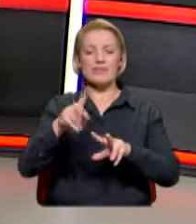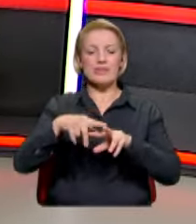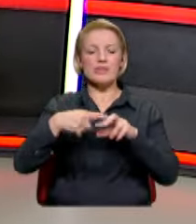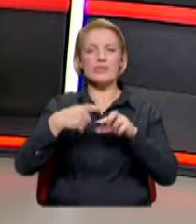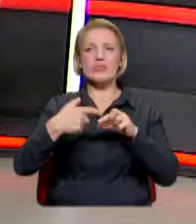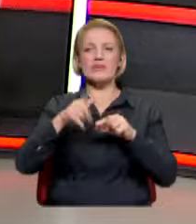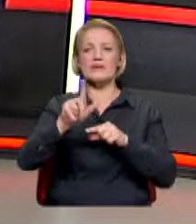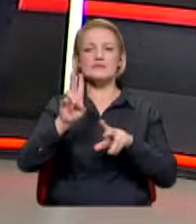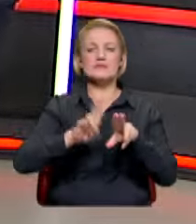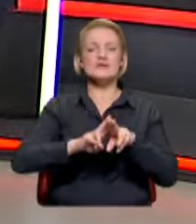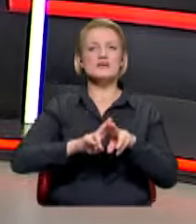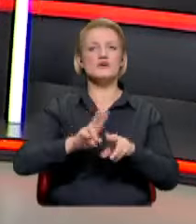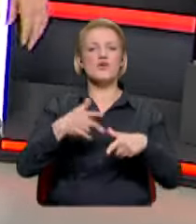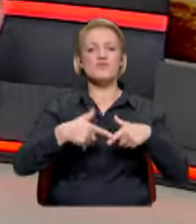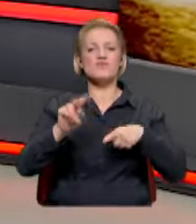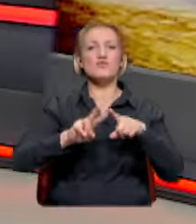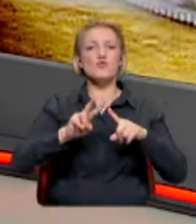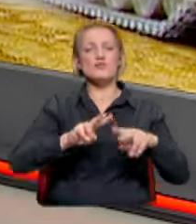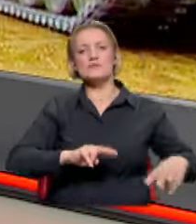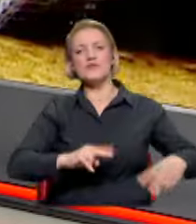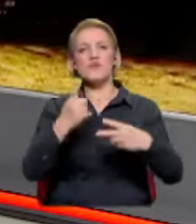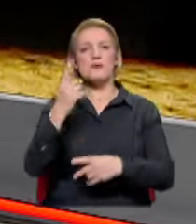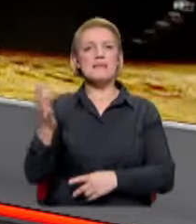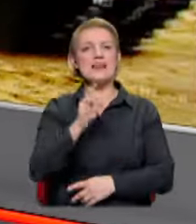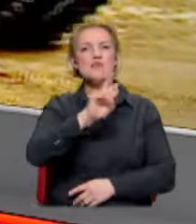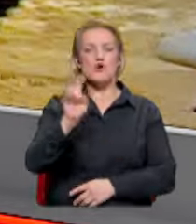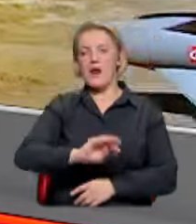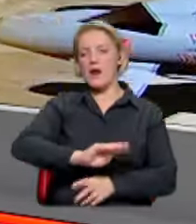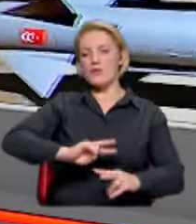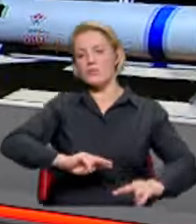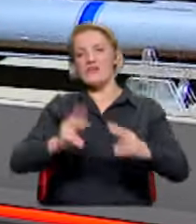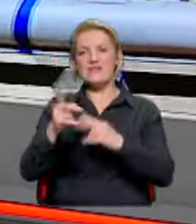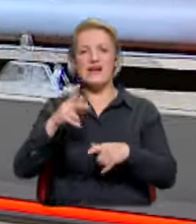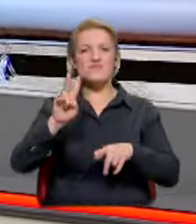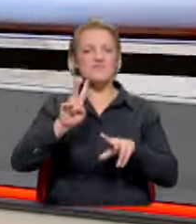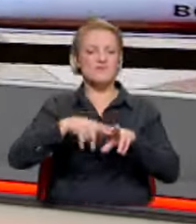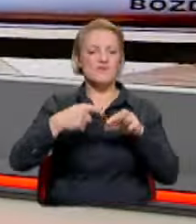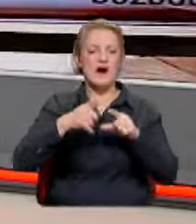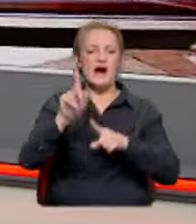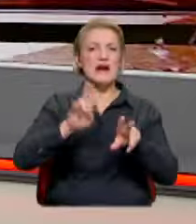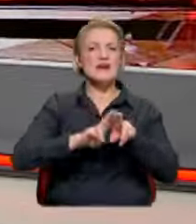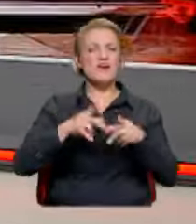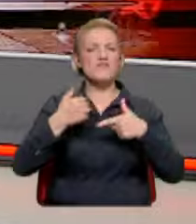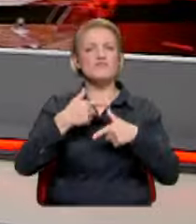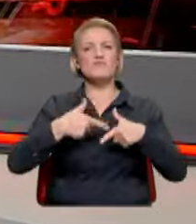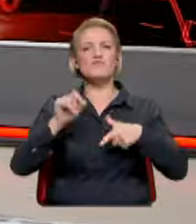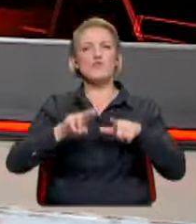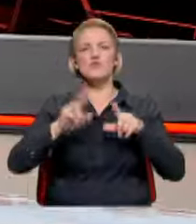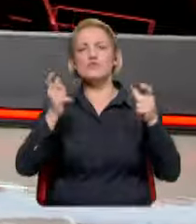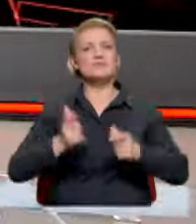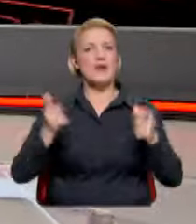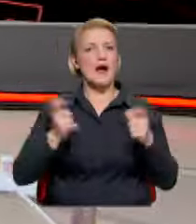devrettiler 1 milyar doları varlık fonu nerede kaç para var orada şimdi sizden para toplamaya